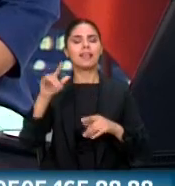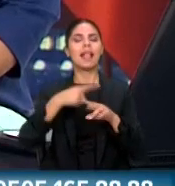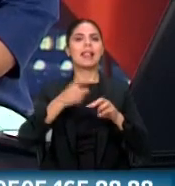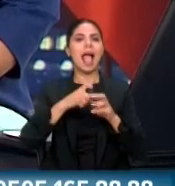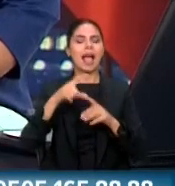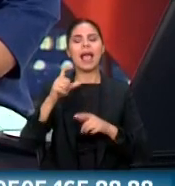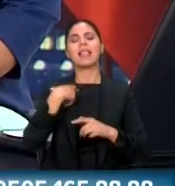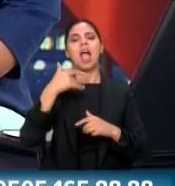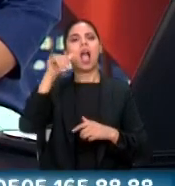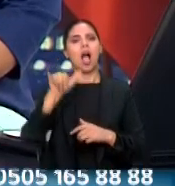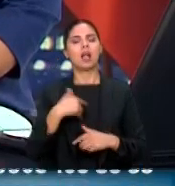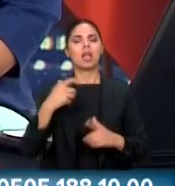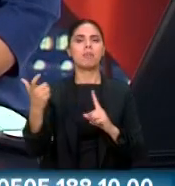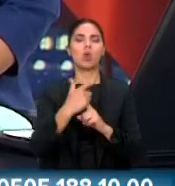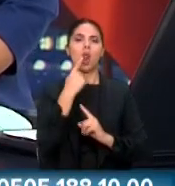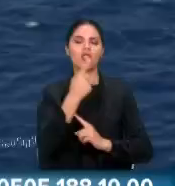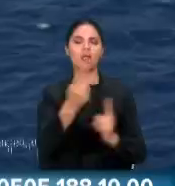sonuna kadar koruyacağız dedi.